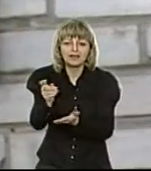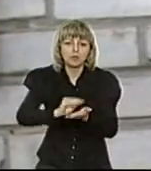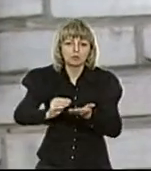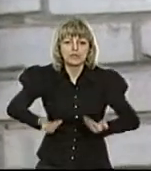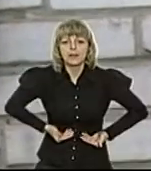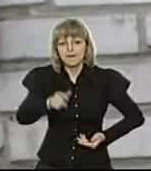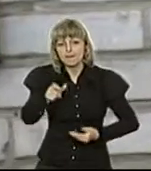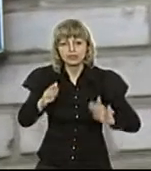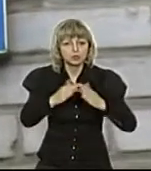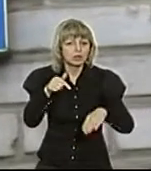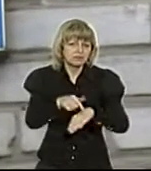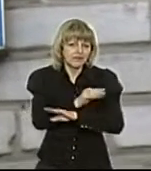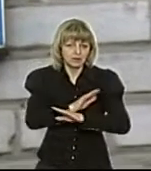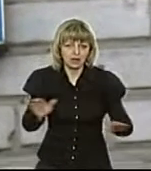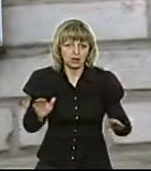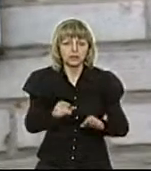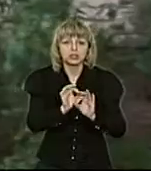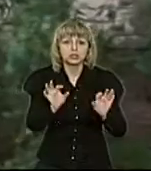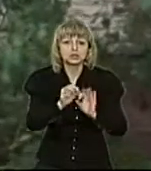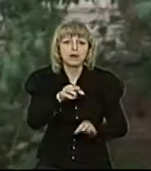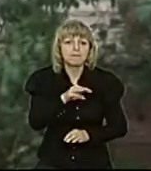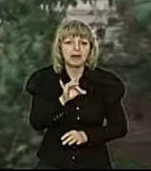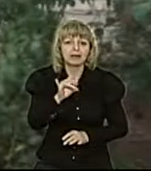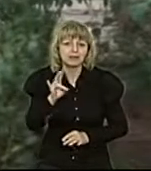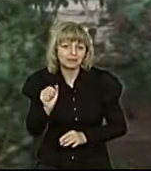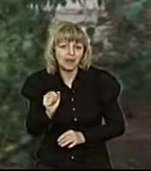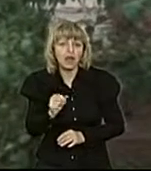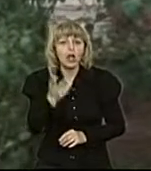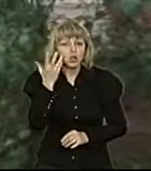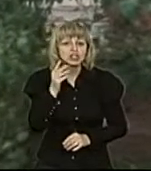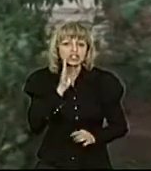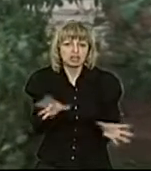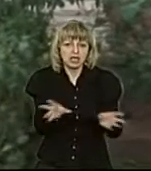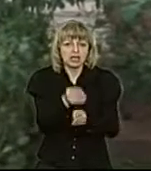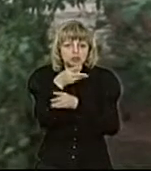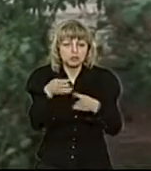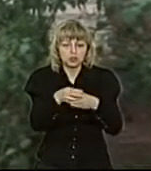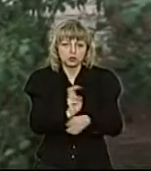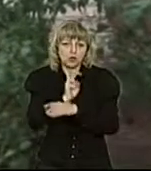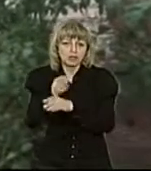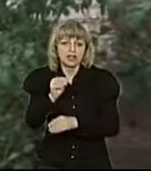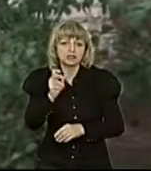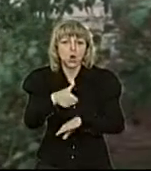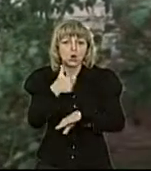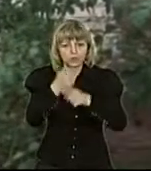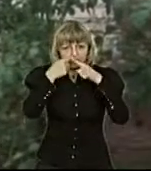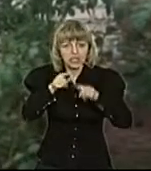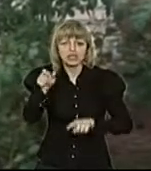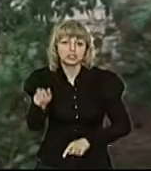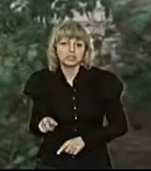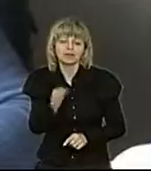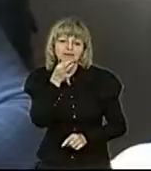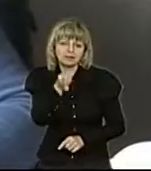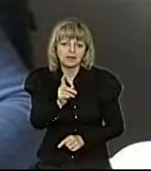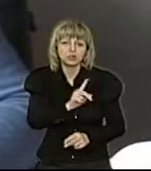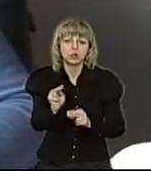мешканці будинку, не реагували, розповідає Марина Котельчук. Нині, коли жінка прийшла зі знімальною групою, головний інженер Ольга Дворська